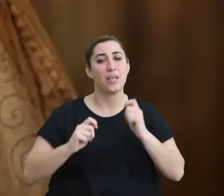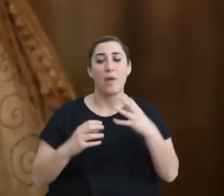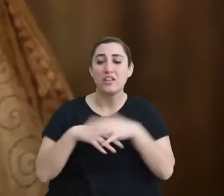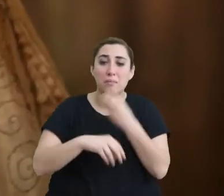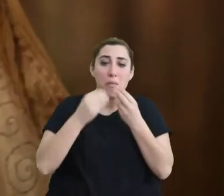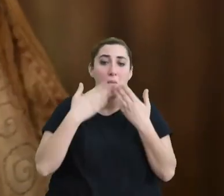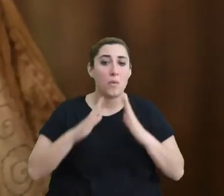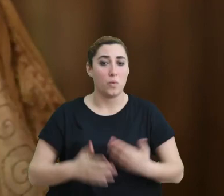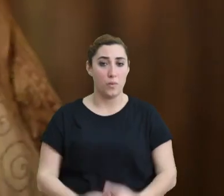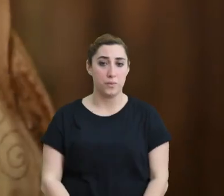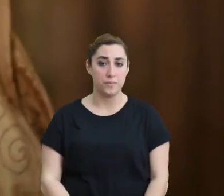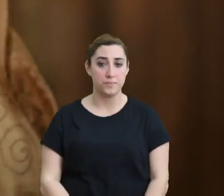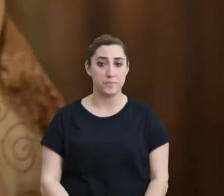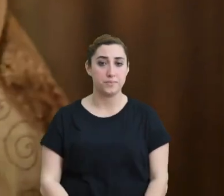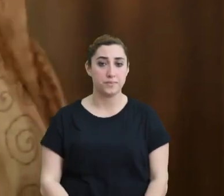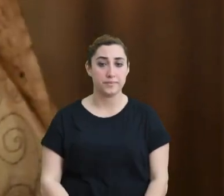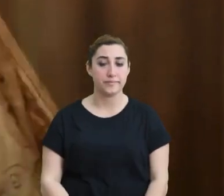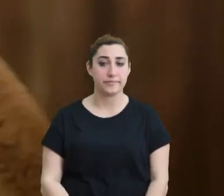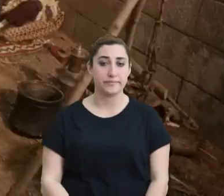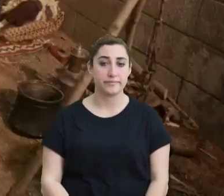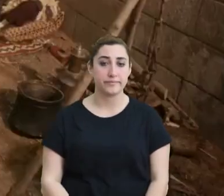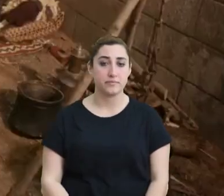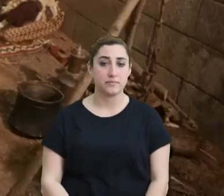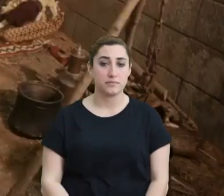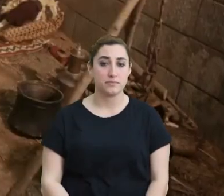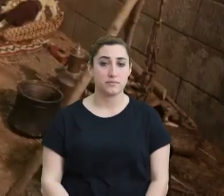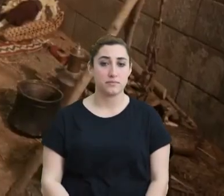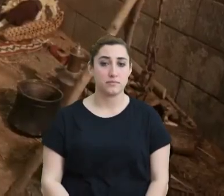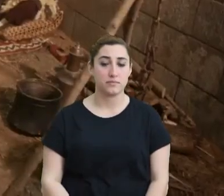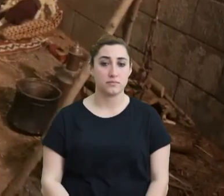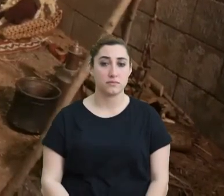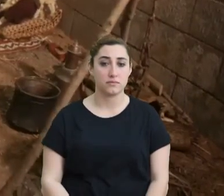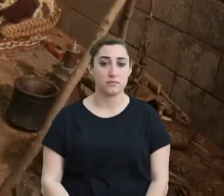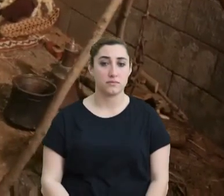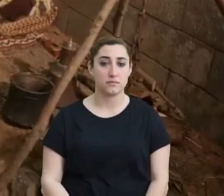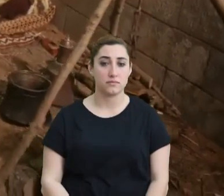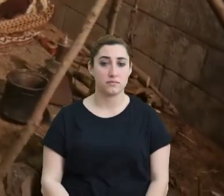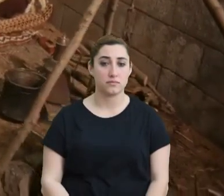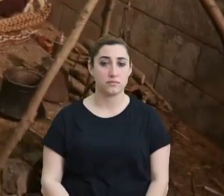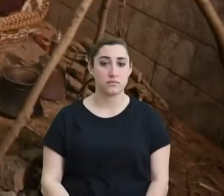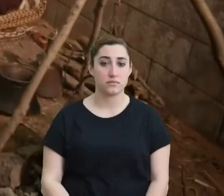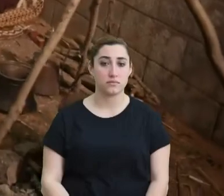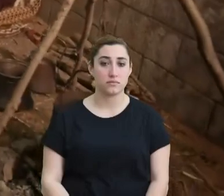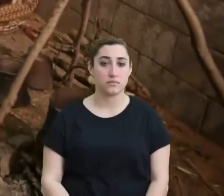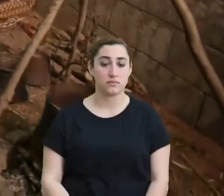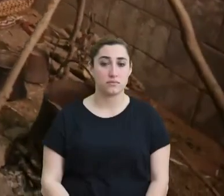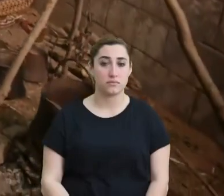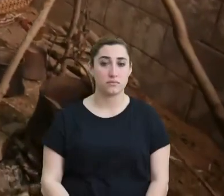yok akşama. Kızı tamam diye kafa sallayıp hadi diye işaret etti Kira'ya. Taşıdıkları sularla kazanın başına